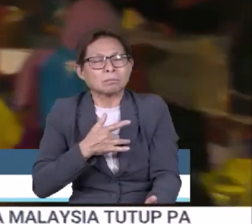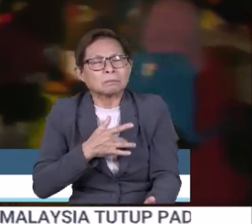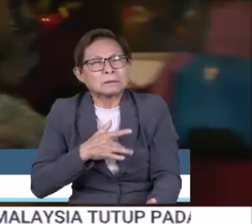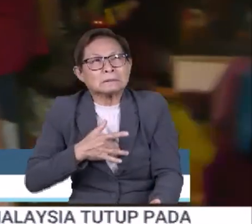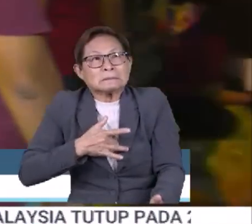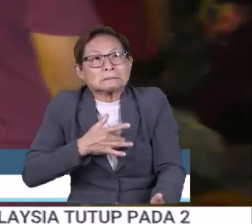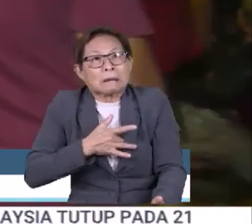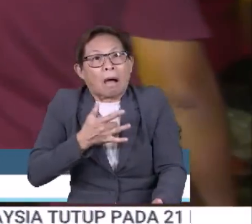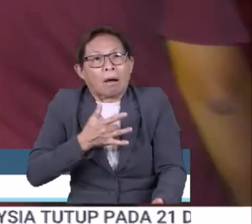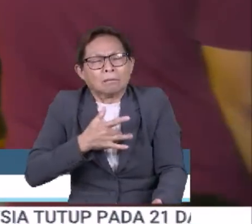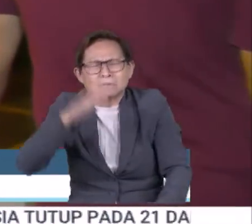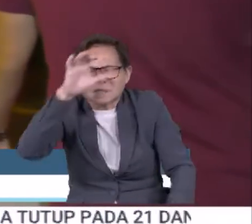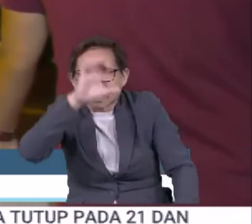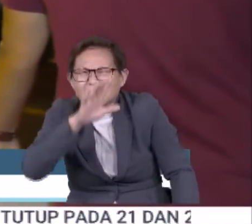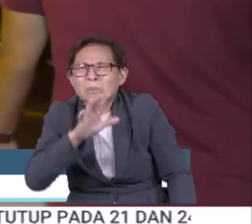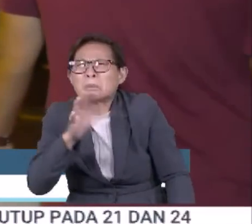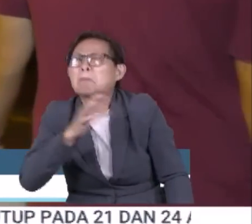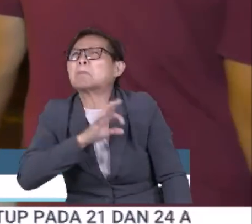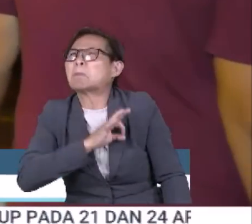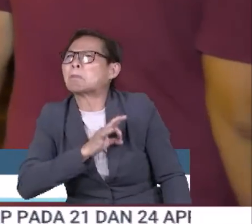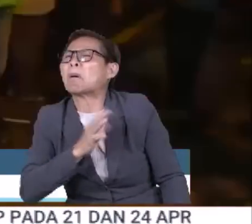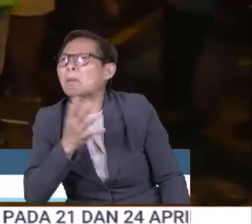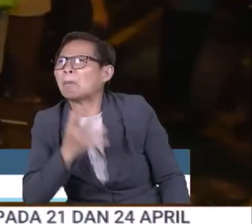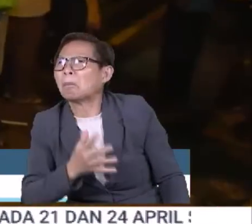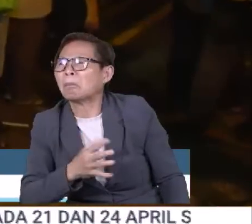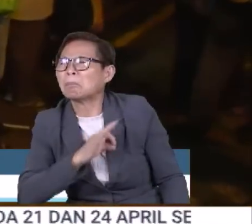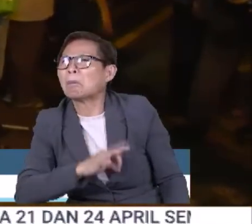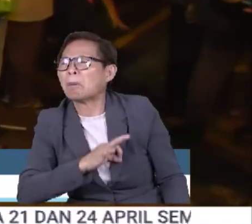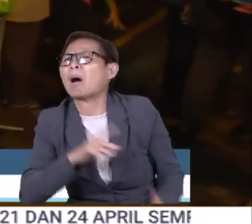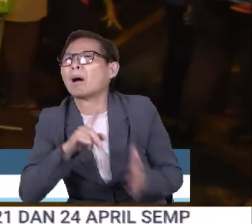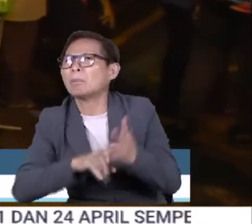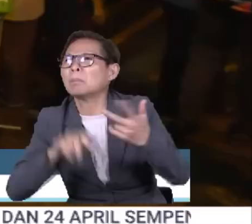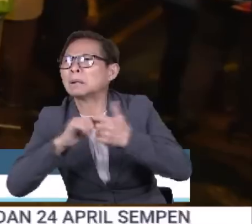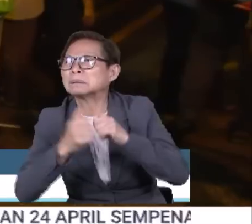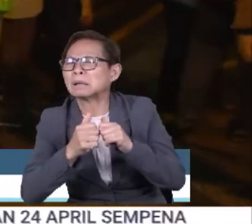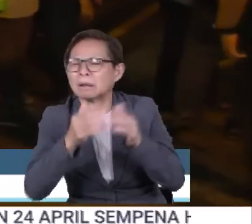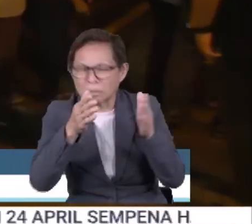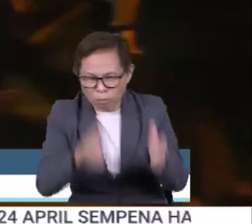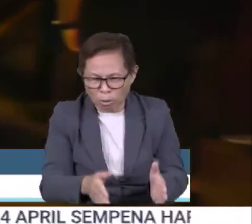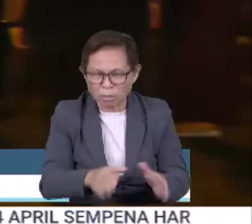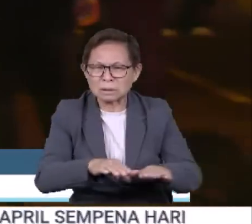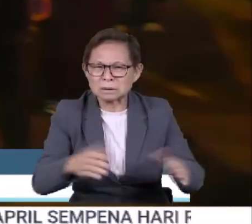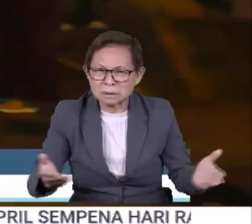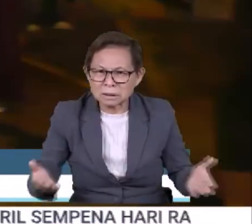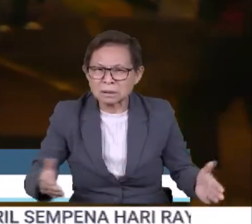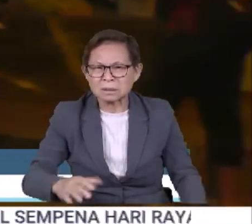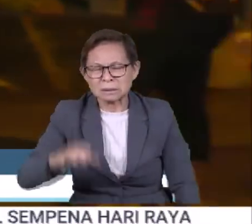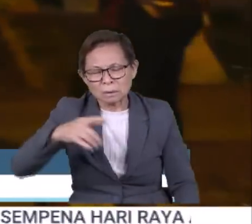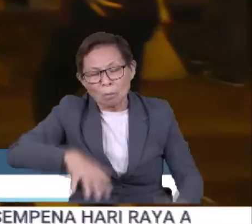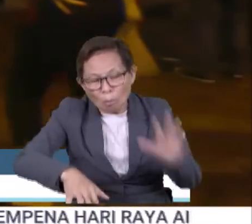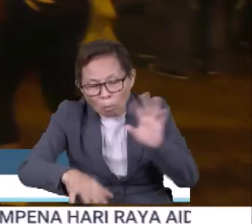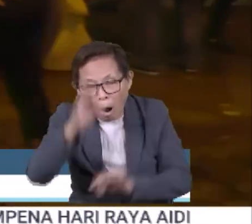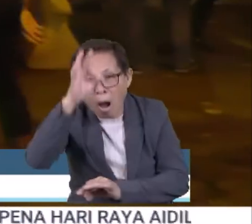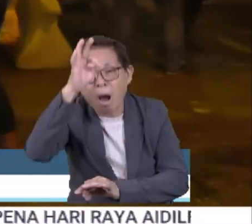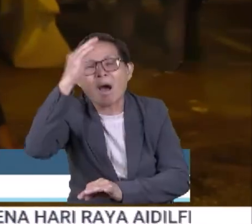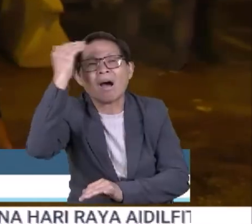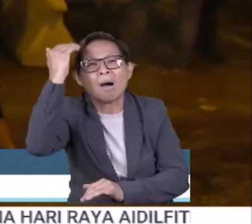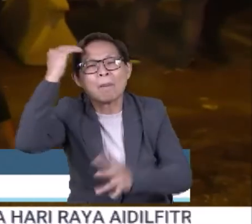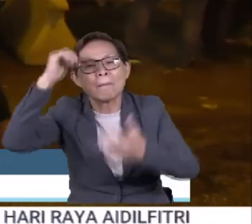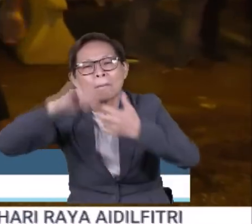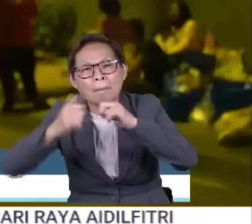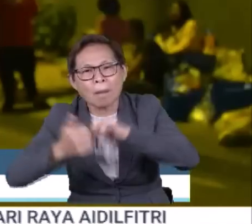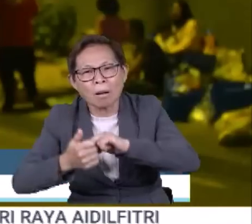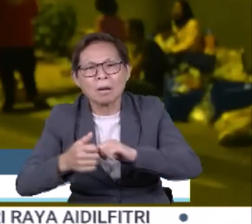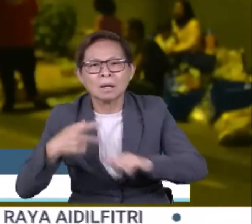mencari tahu apa masalah warga di sini. Maka habis jumpalah masalah tu. So, apabila habis jumpa, habis